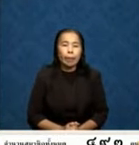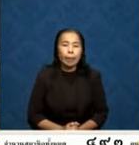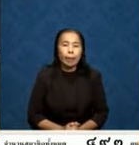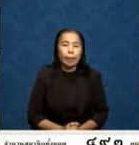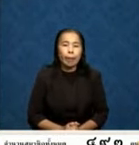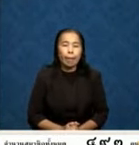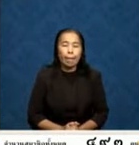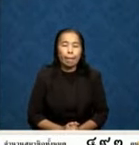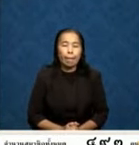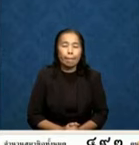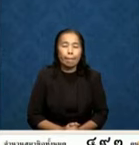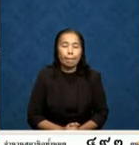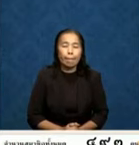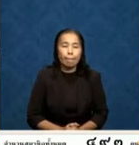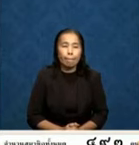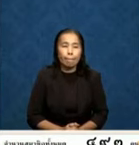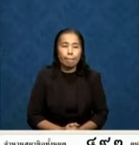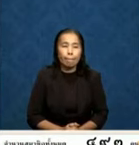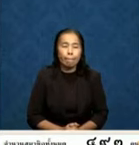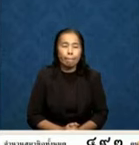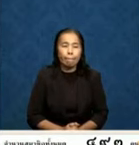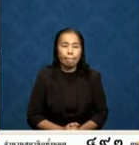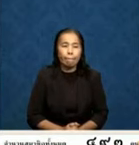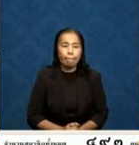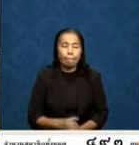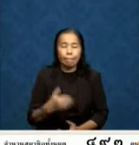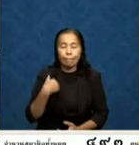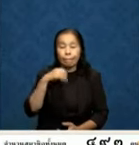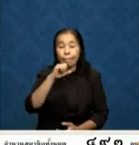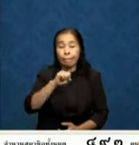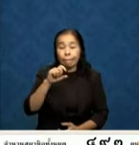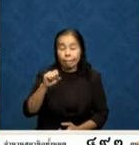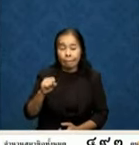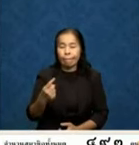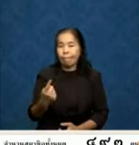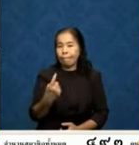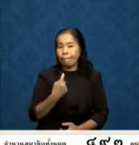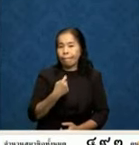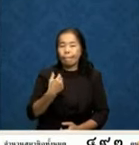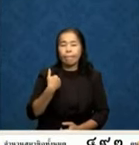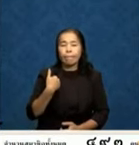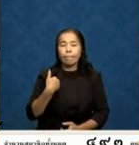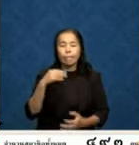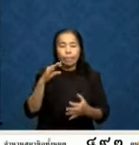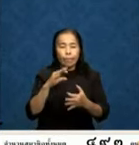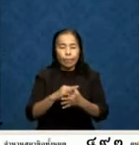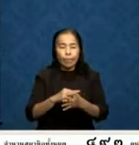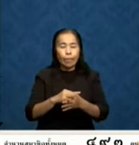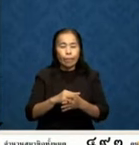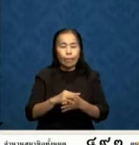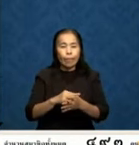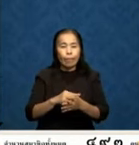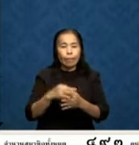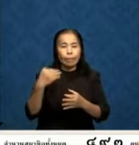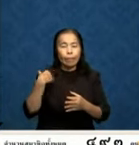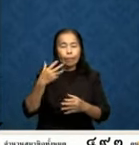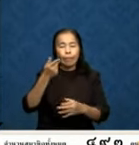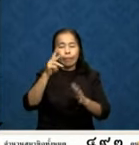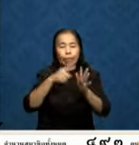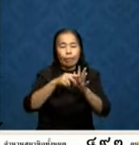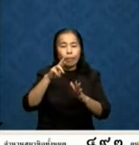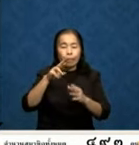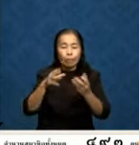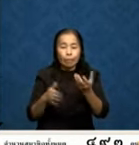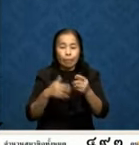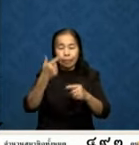สำหรับท่านกริตฮิรันนะครับที่ท่านมีความเป็นห่วงนะครับเกี่ยวกับเรื่องของคาร์บอนนิวทรัลิตี้แล้วก็เรื่องของเน็ตซีโร่นะครับ